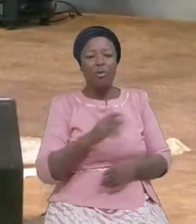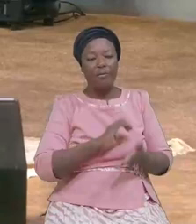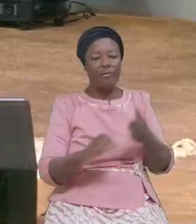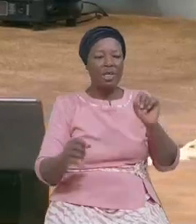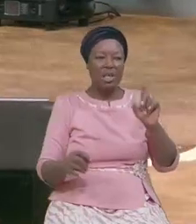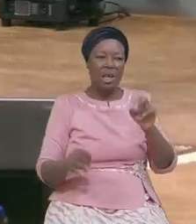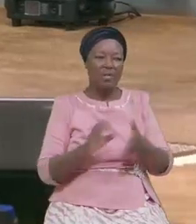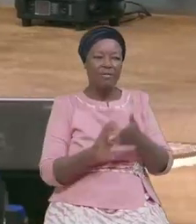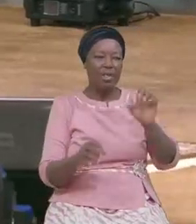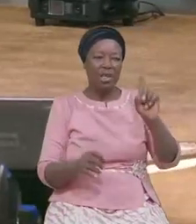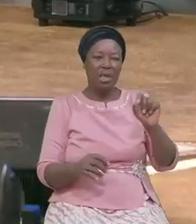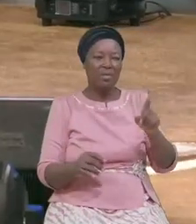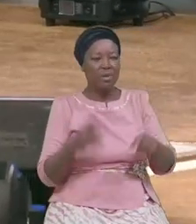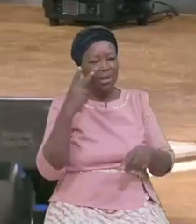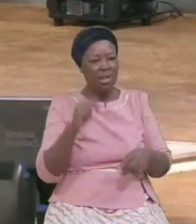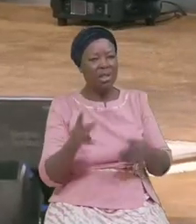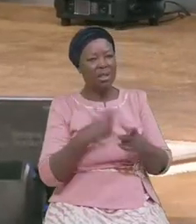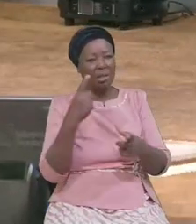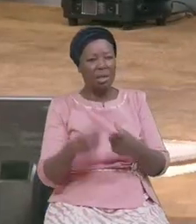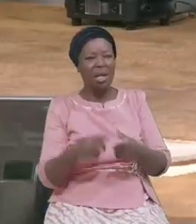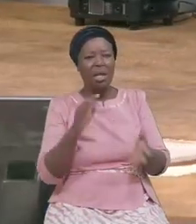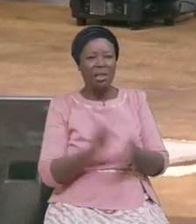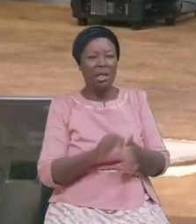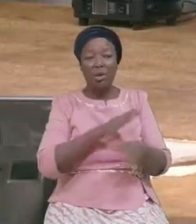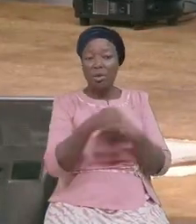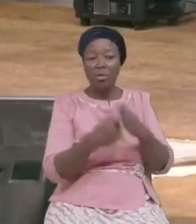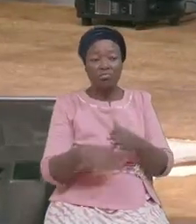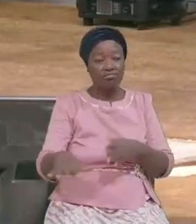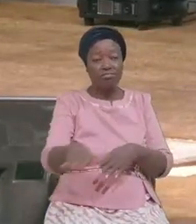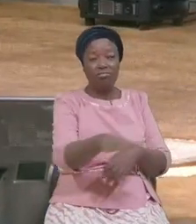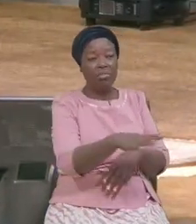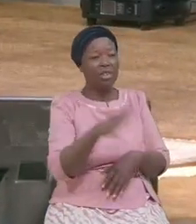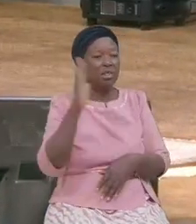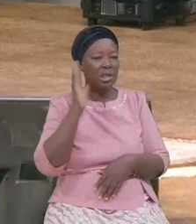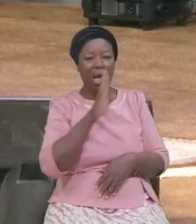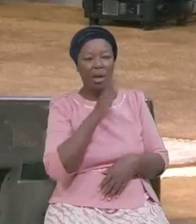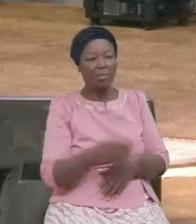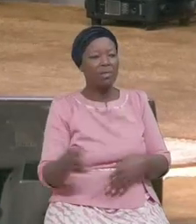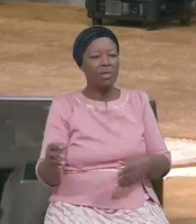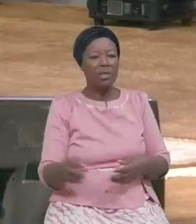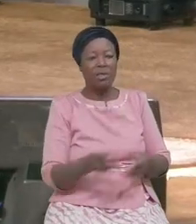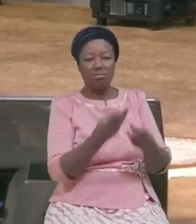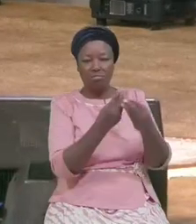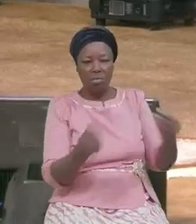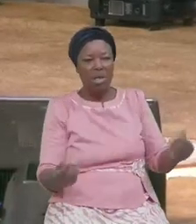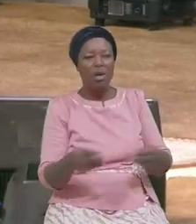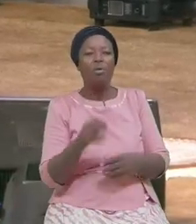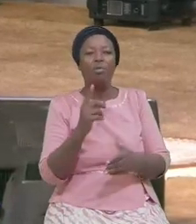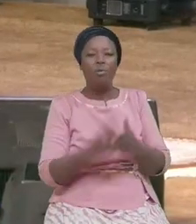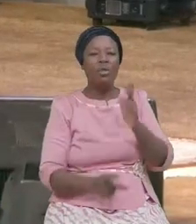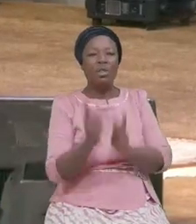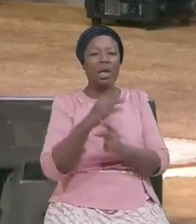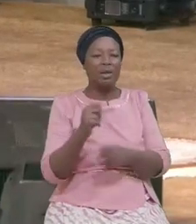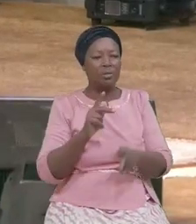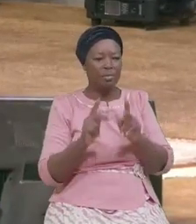Verset 11. Puisque tout cela est en voie de dissolution, combien votre conduite et votre